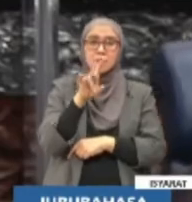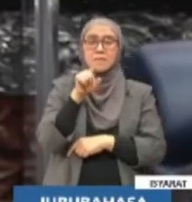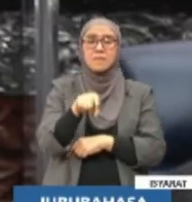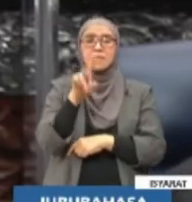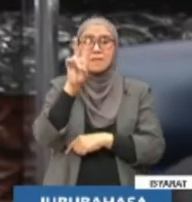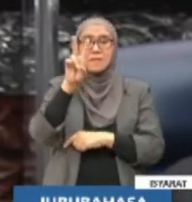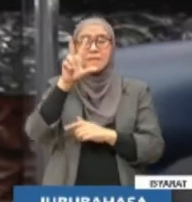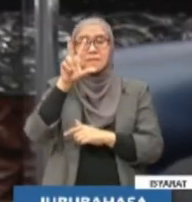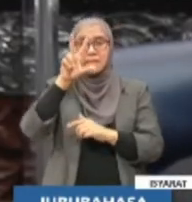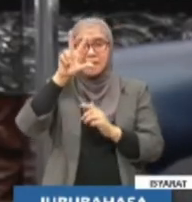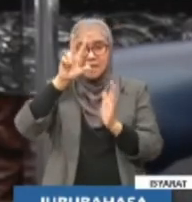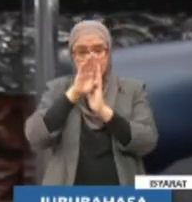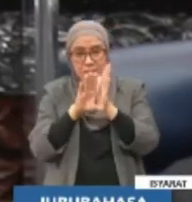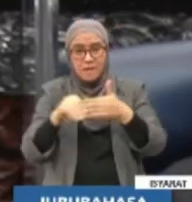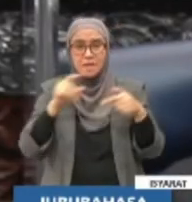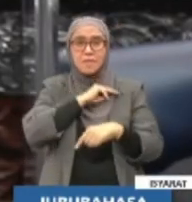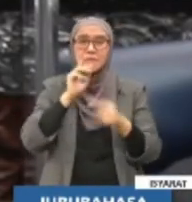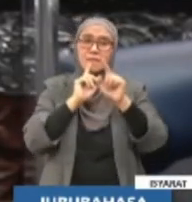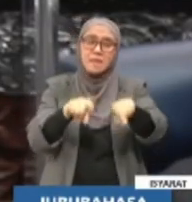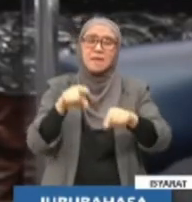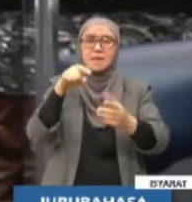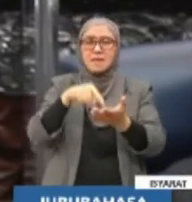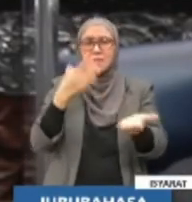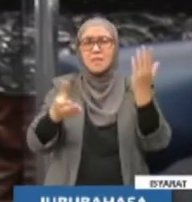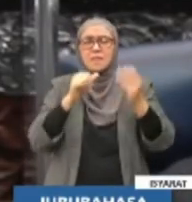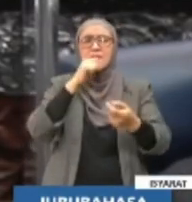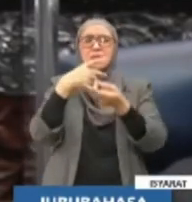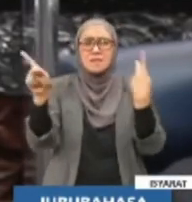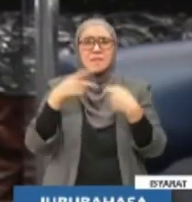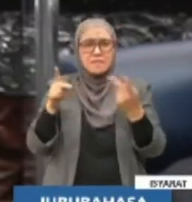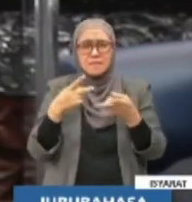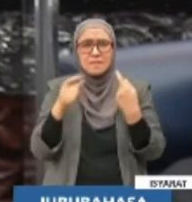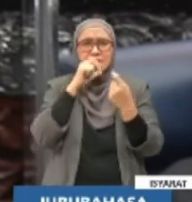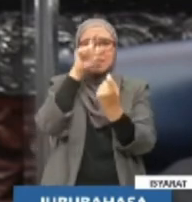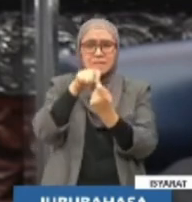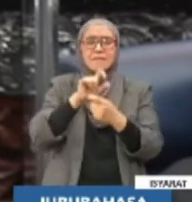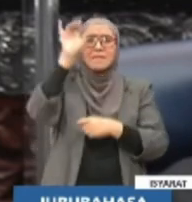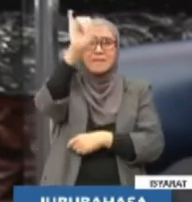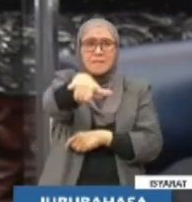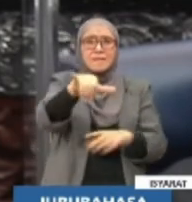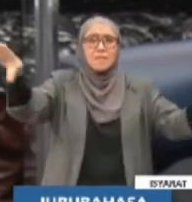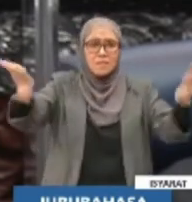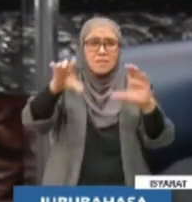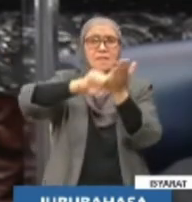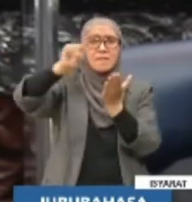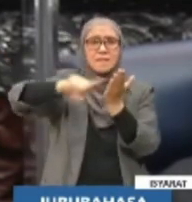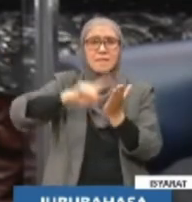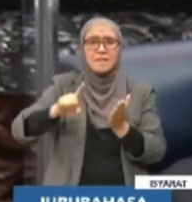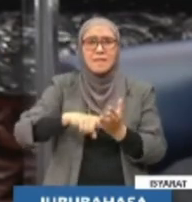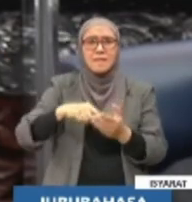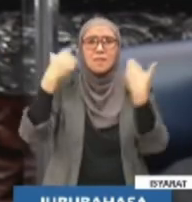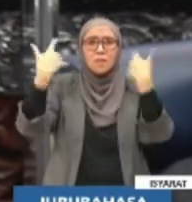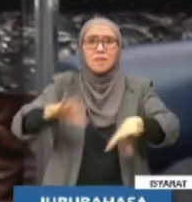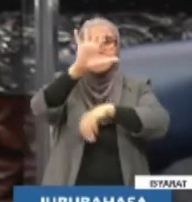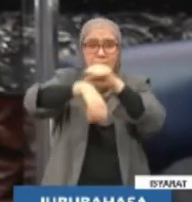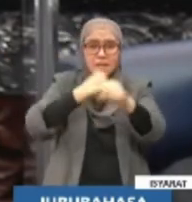Ah ini mungkin tidak tepat karena ada yang dimasukkan hal yang halal Iya buat-buat siasatan dan